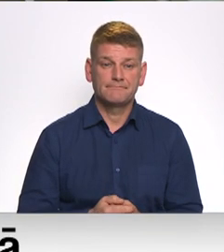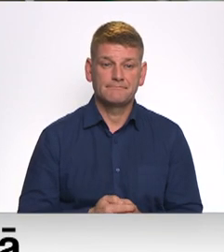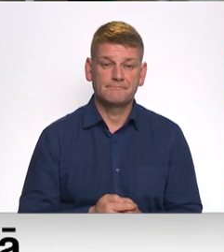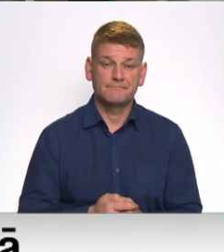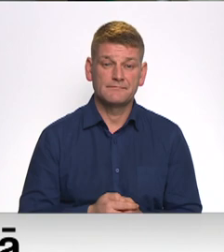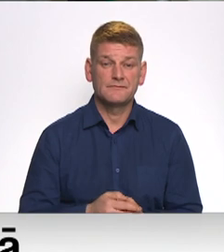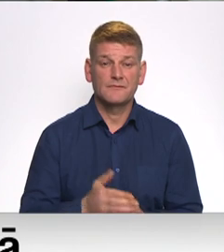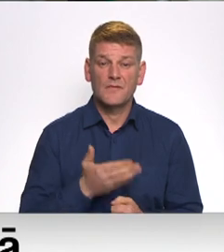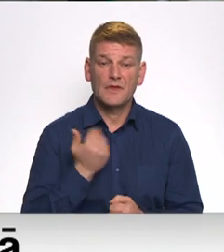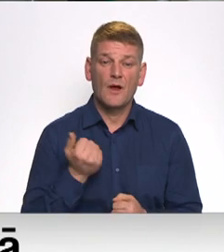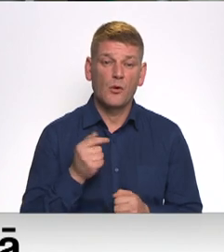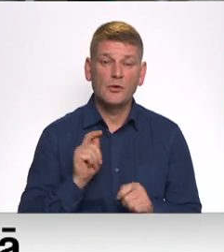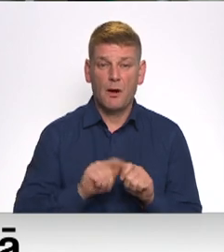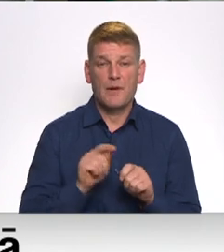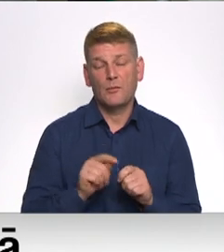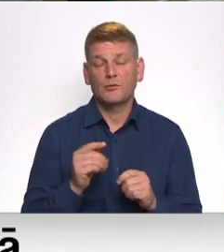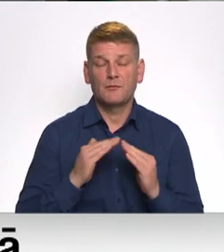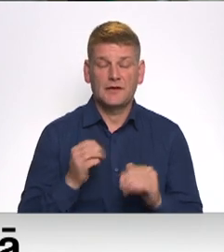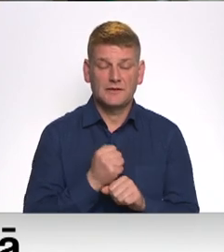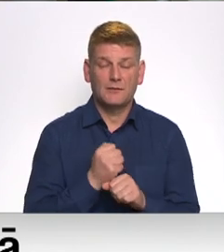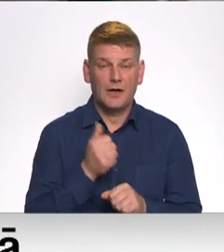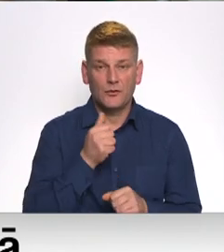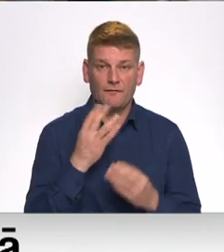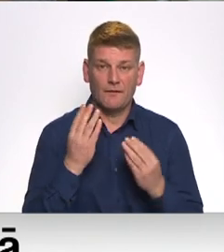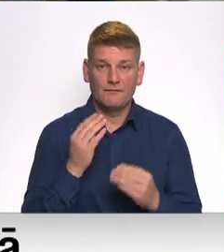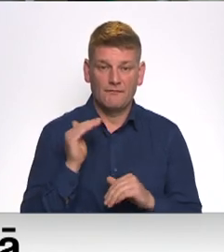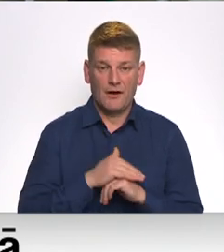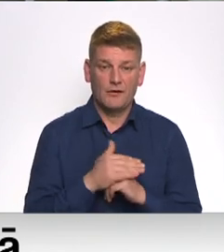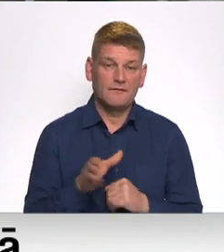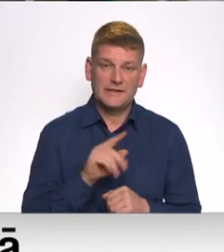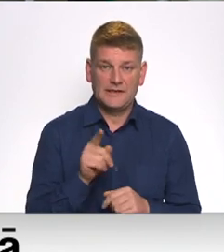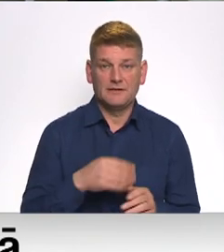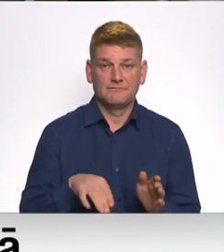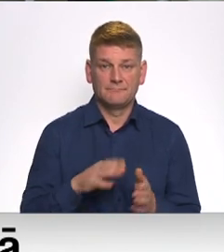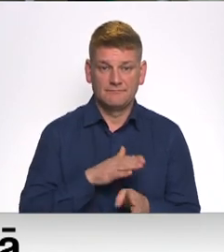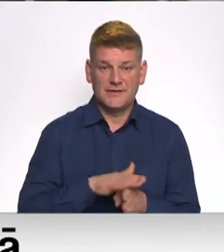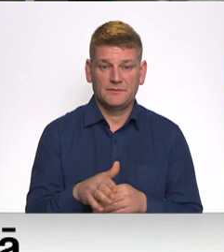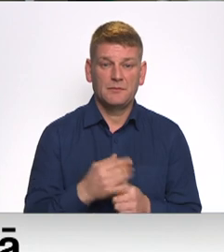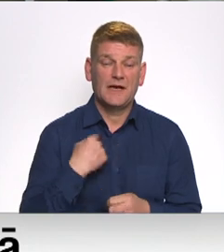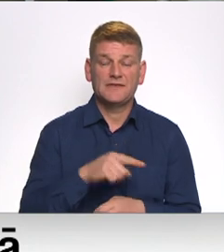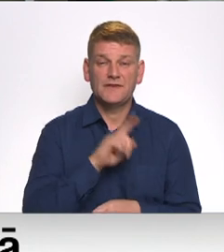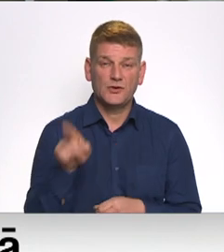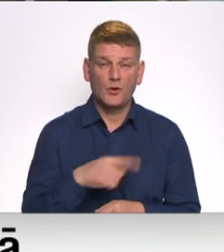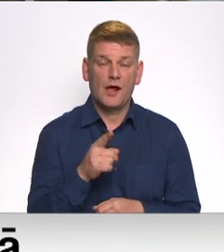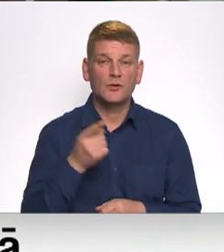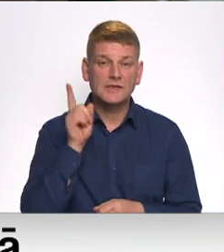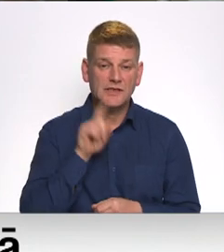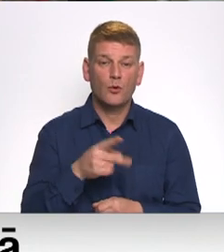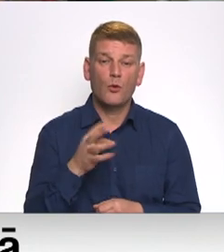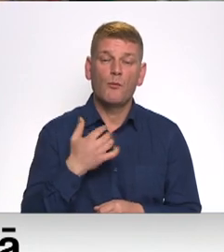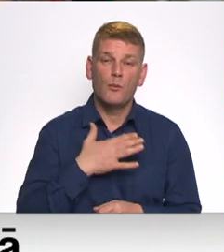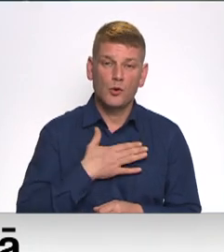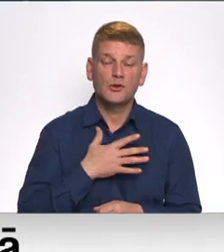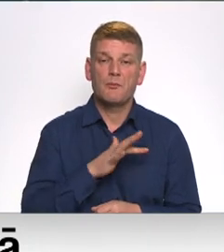jau porbauda katru vakaru, vai šumā ir salikta, vai visi mūs darbi izpildāt. Mēs visu laiku zinām, ko mūsu